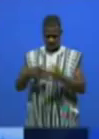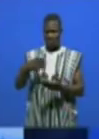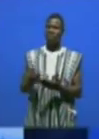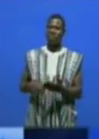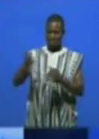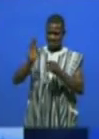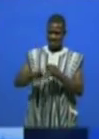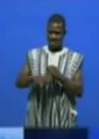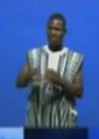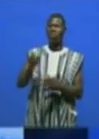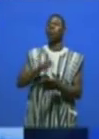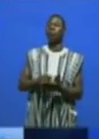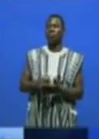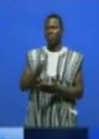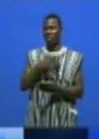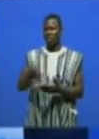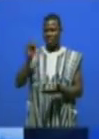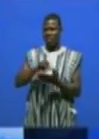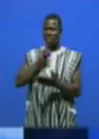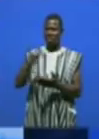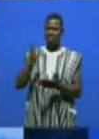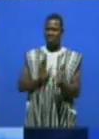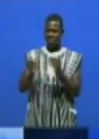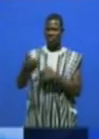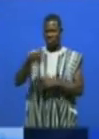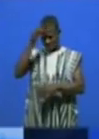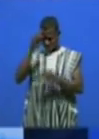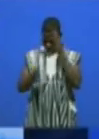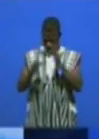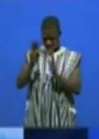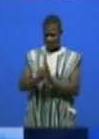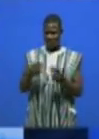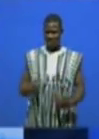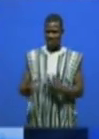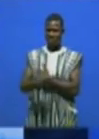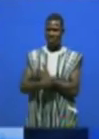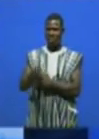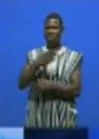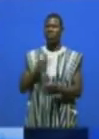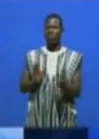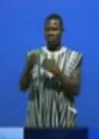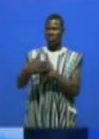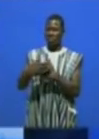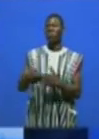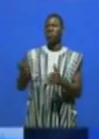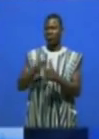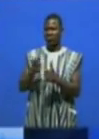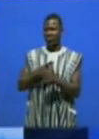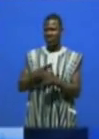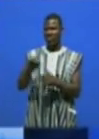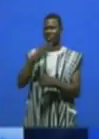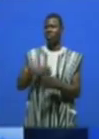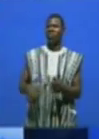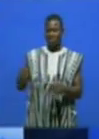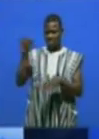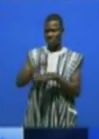c'était la chambre de jugement actuellement c'est devenu une chambre de première instance et une cour d'appel